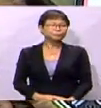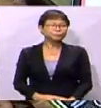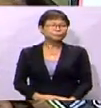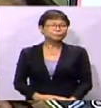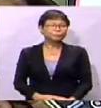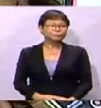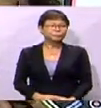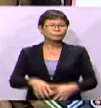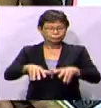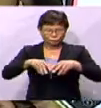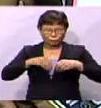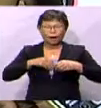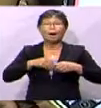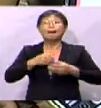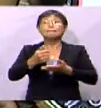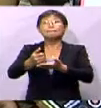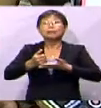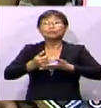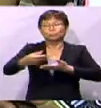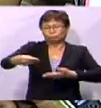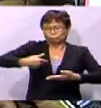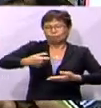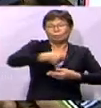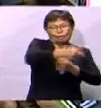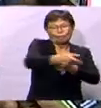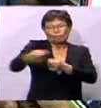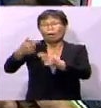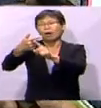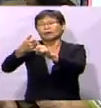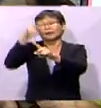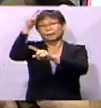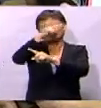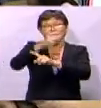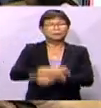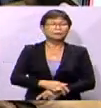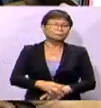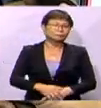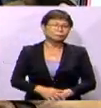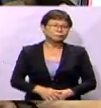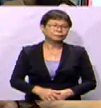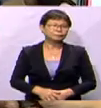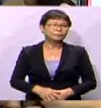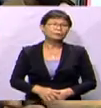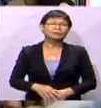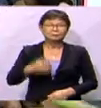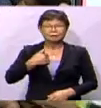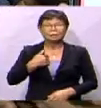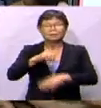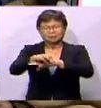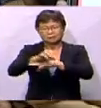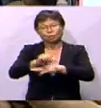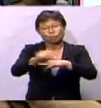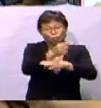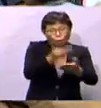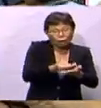Terima bantuan daripada kerajaan yang memerlukan bantuan. Oleh itu, saya nasihatkan kepada mereka supaya menggunakan wang